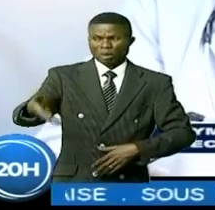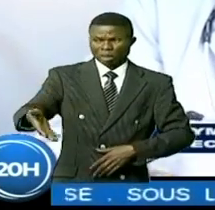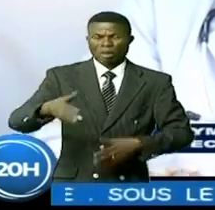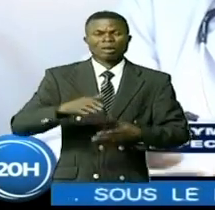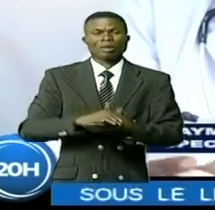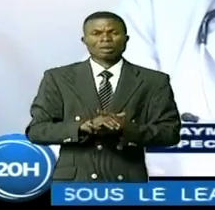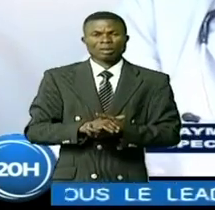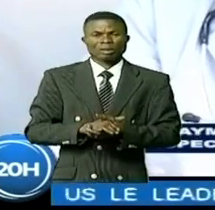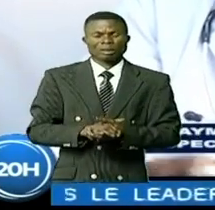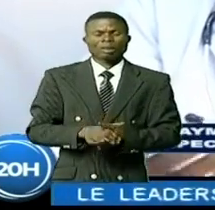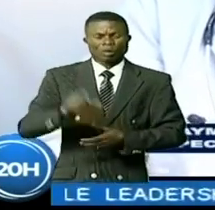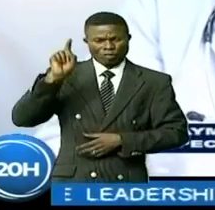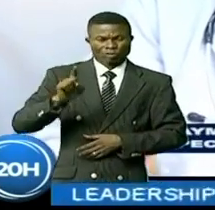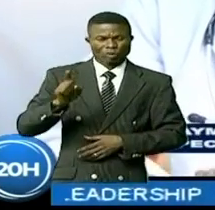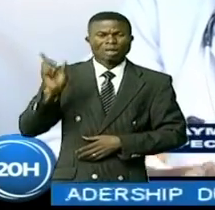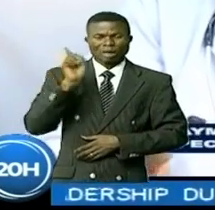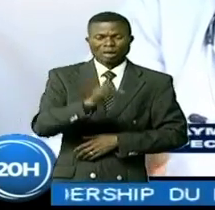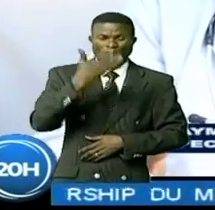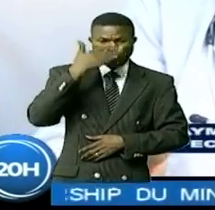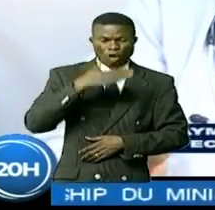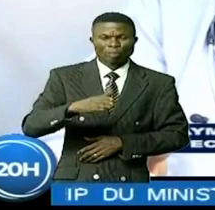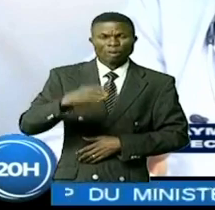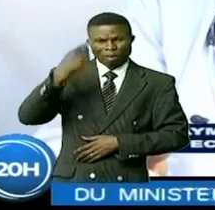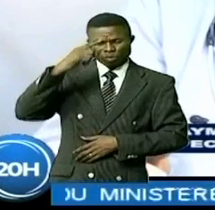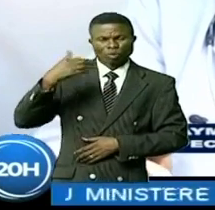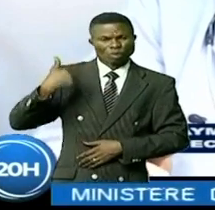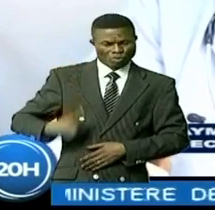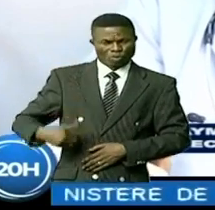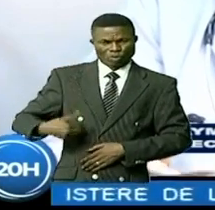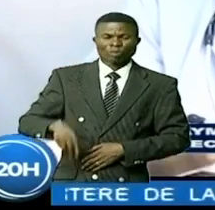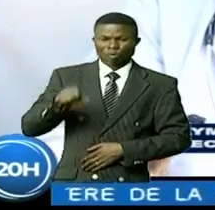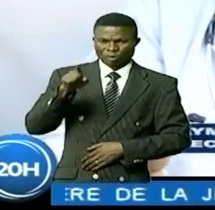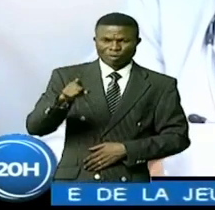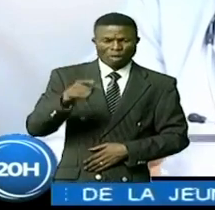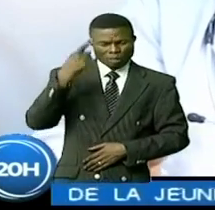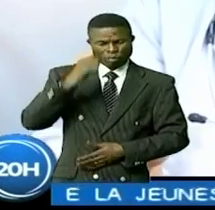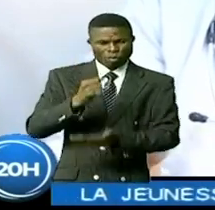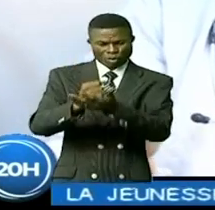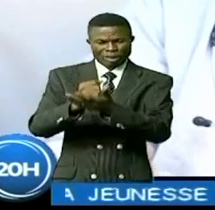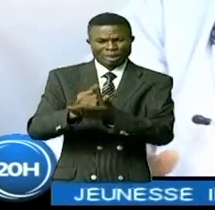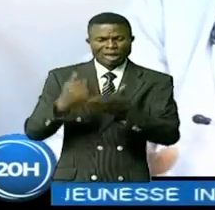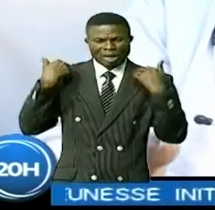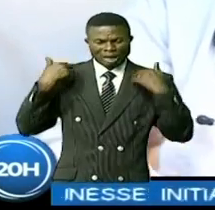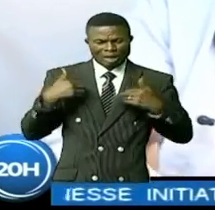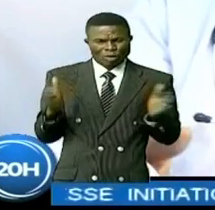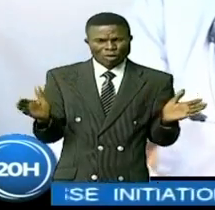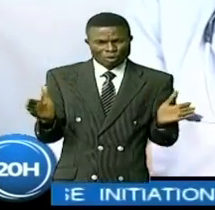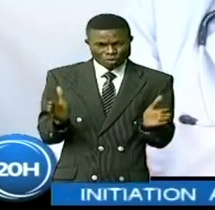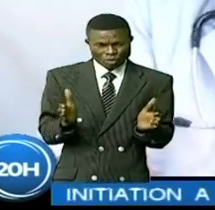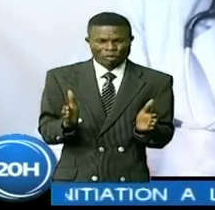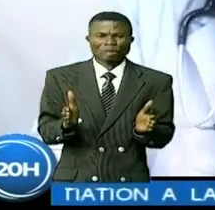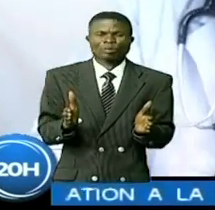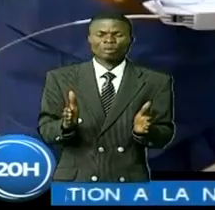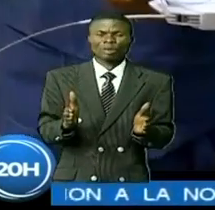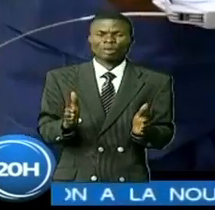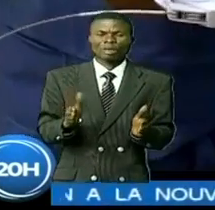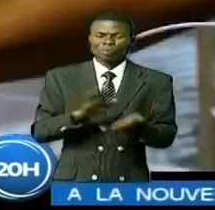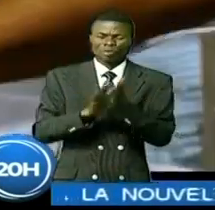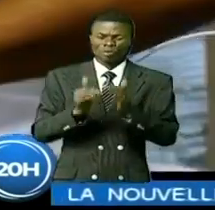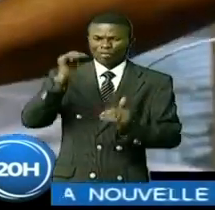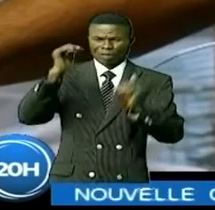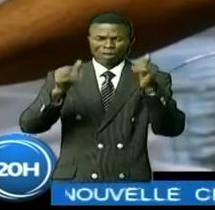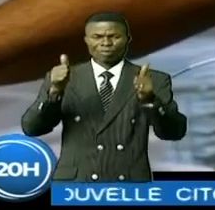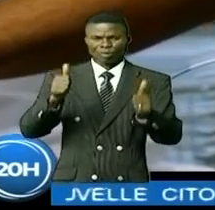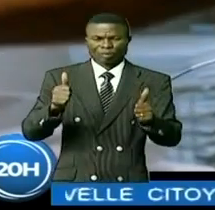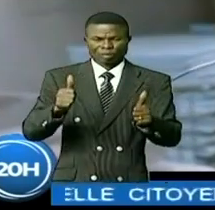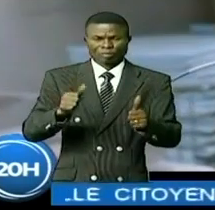obèse, donc vous devez venir, si vous le voulez bien, pour qu'on puisse vous prendre en charge correctement. L'on peut